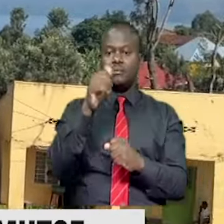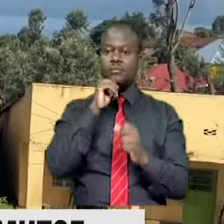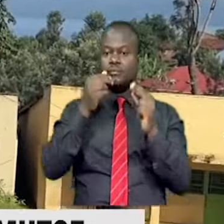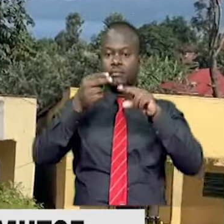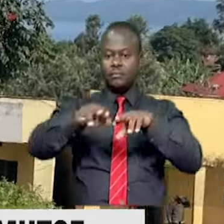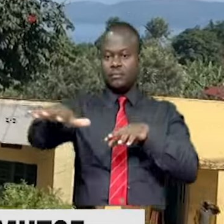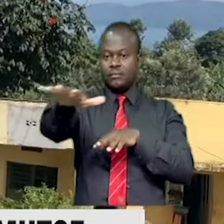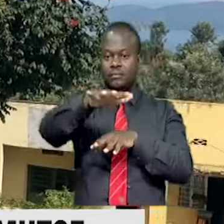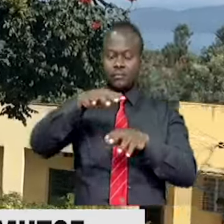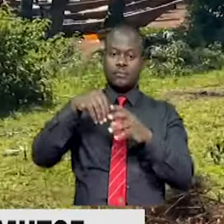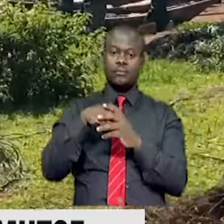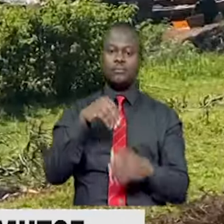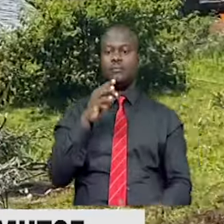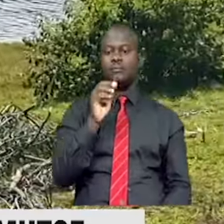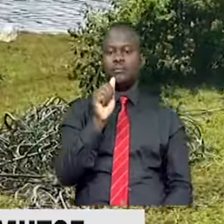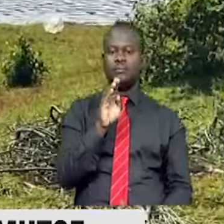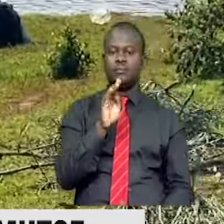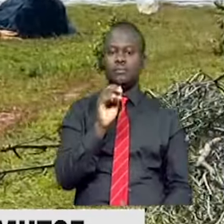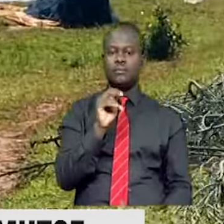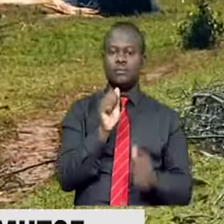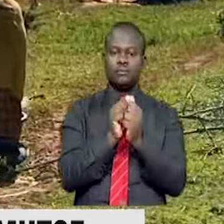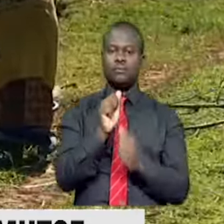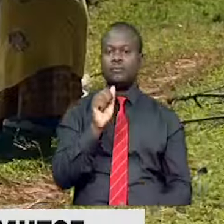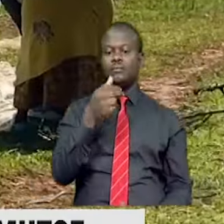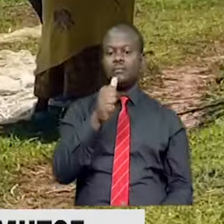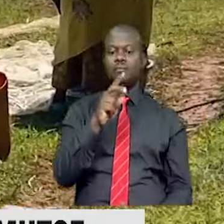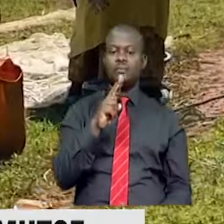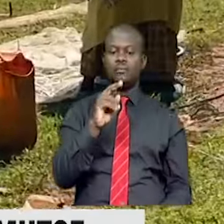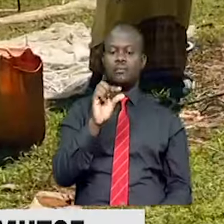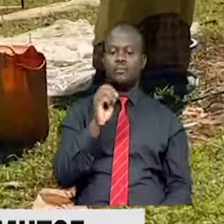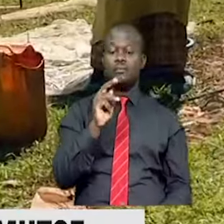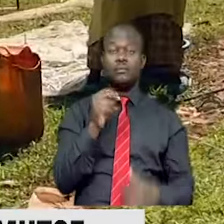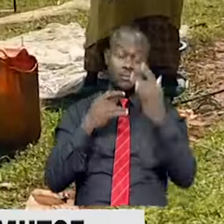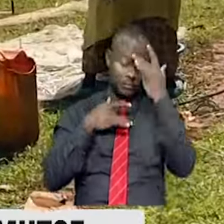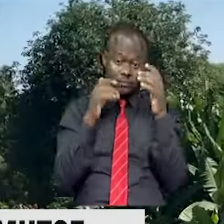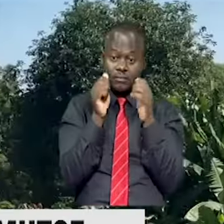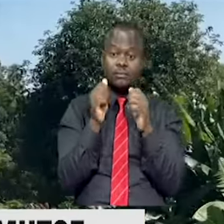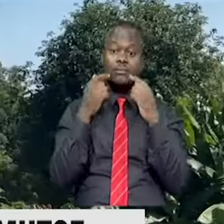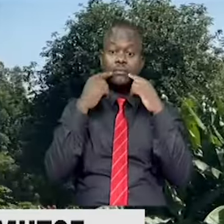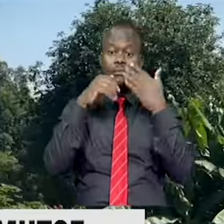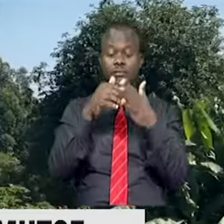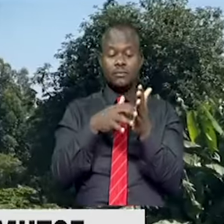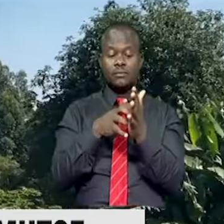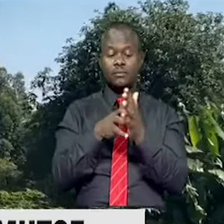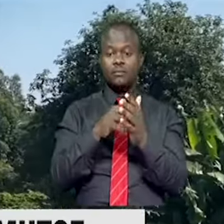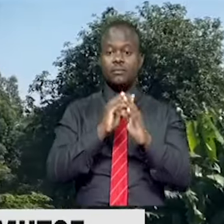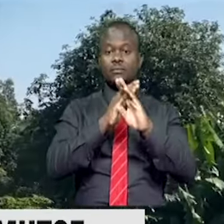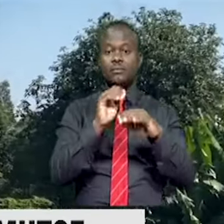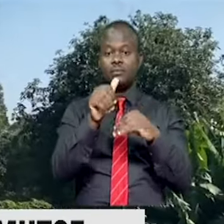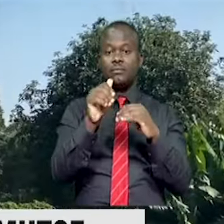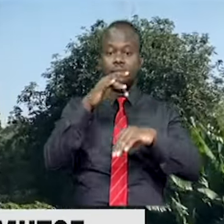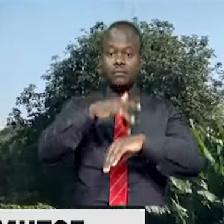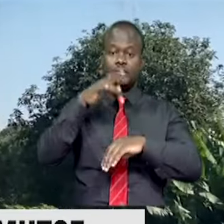karere mukundi kuri Fabiana navuga imana bamaze iminsi barazahajwe na malaria bavuga ko kudohoka ku ngamba zo kuyirinda ari byo